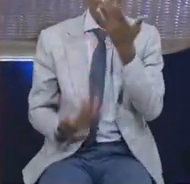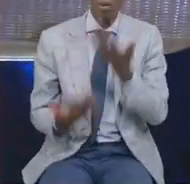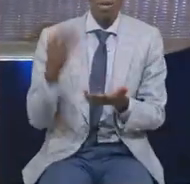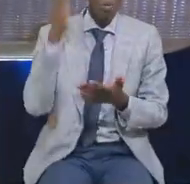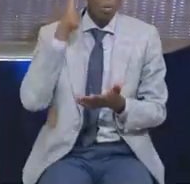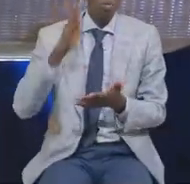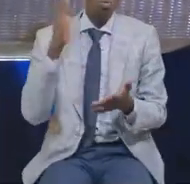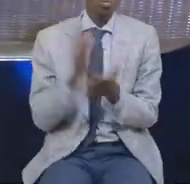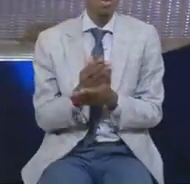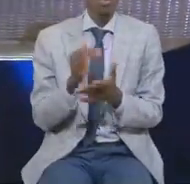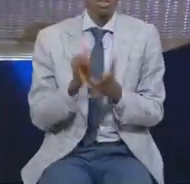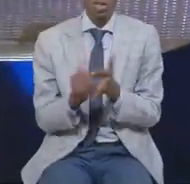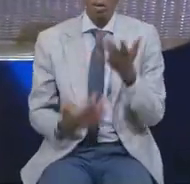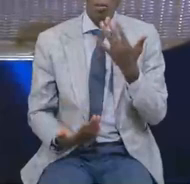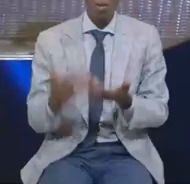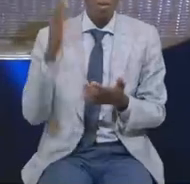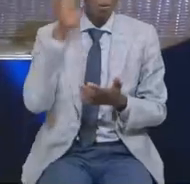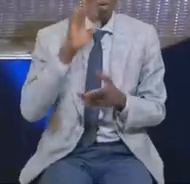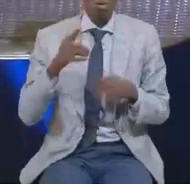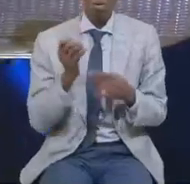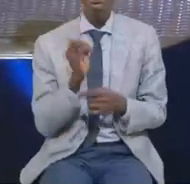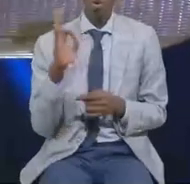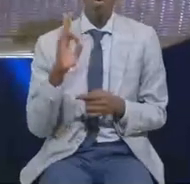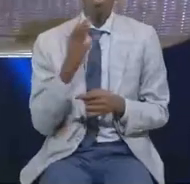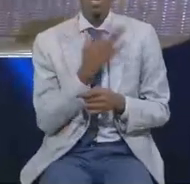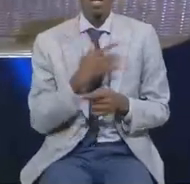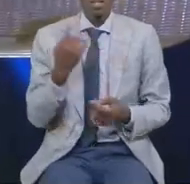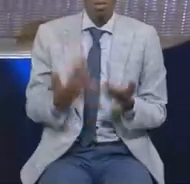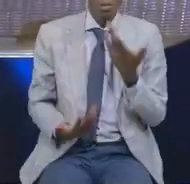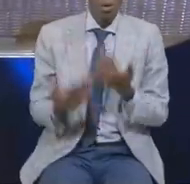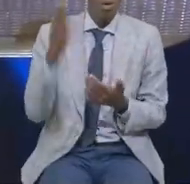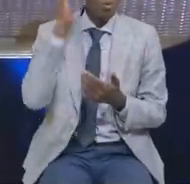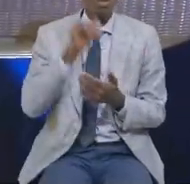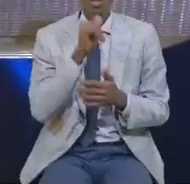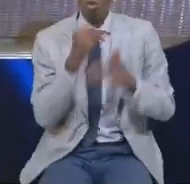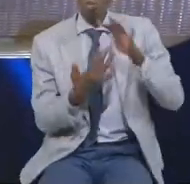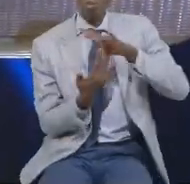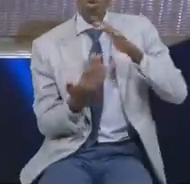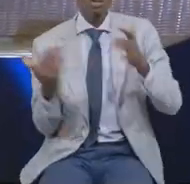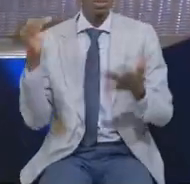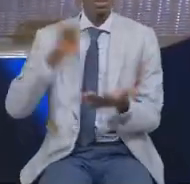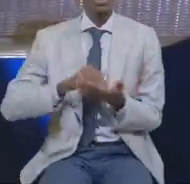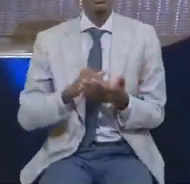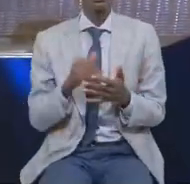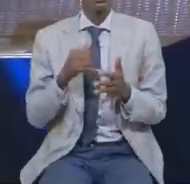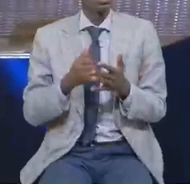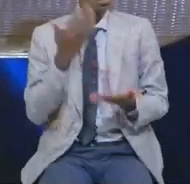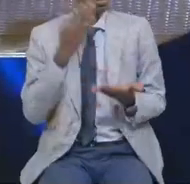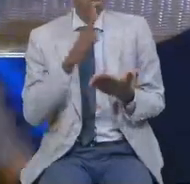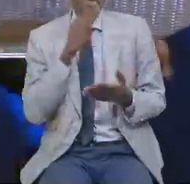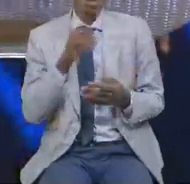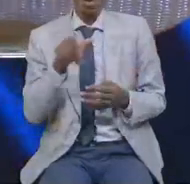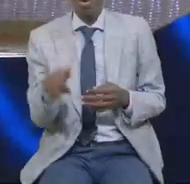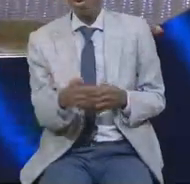s'éteindre, que le feu là ne sera plus chaud, cela ne va pas brûler. Ce peut être ailleurs.